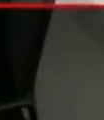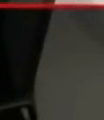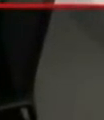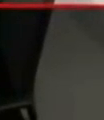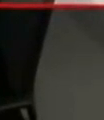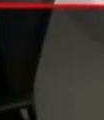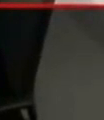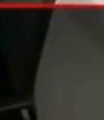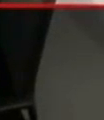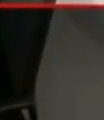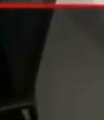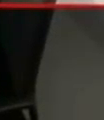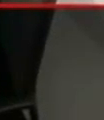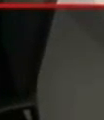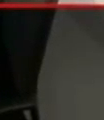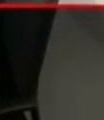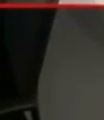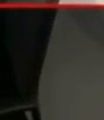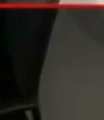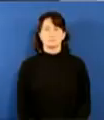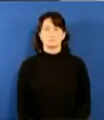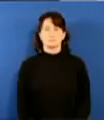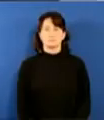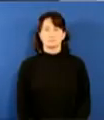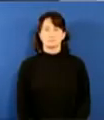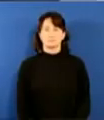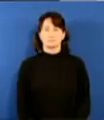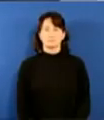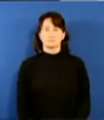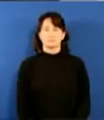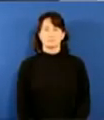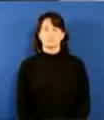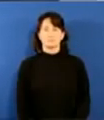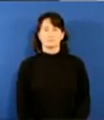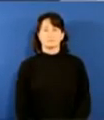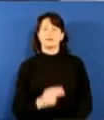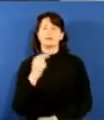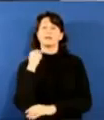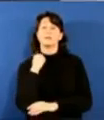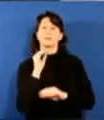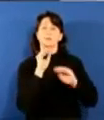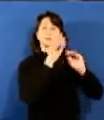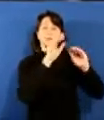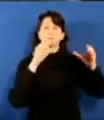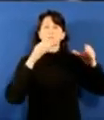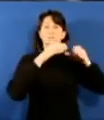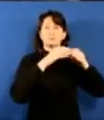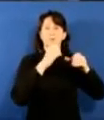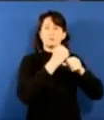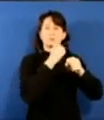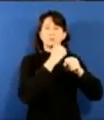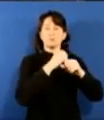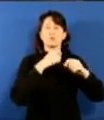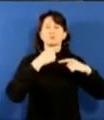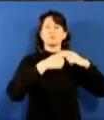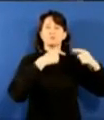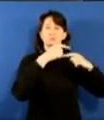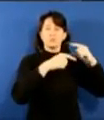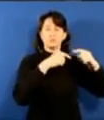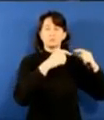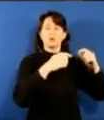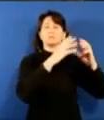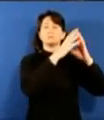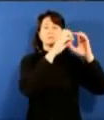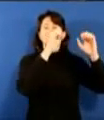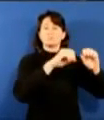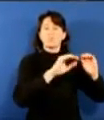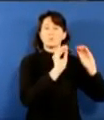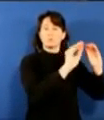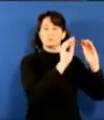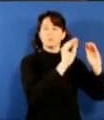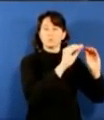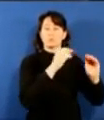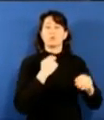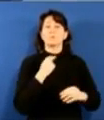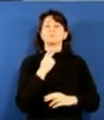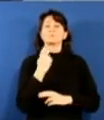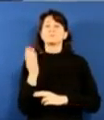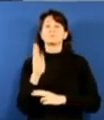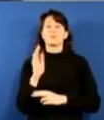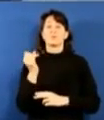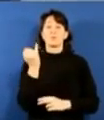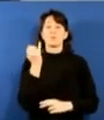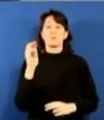Bizkaiko Foru Aldundiko bozeramaileak Juan Maria Aburtok Gobernu Kontseiluan hartutako erabakien berri eman du prentsaurrean. Hasteko,